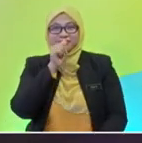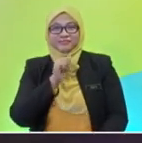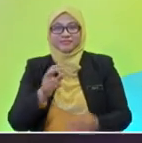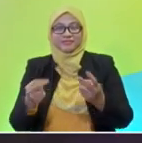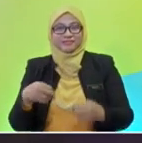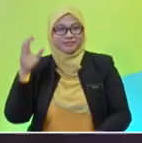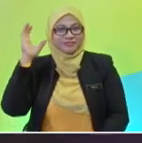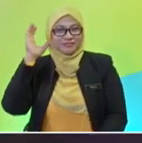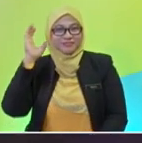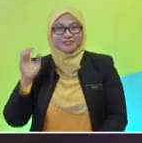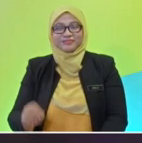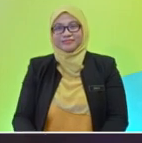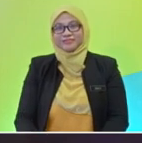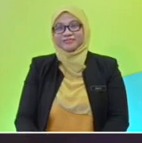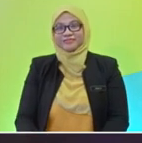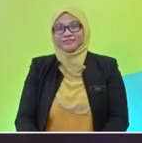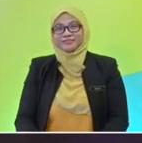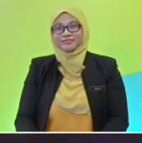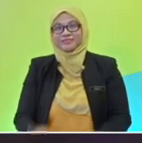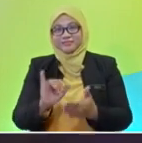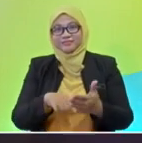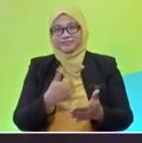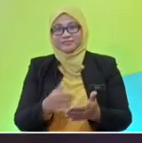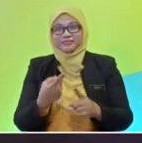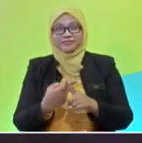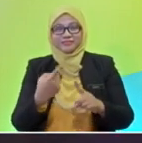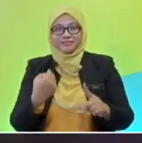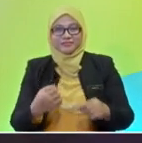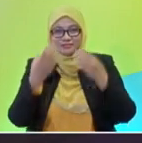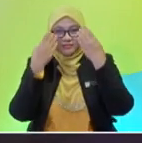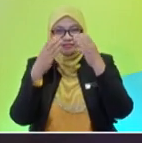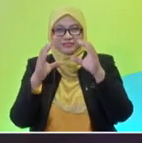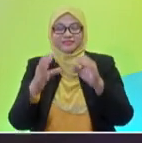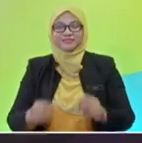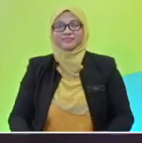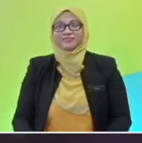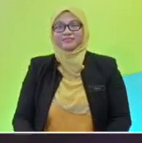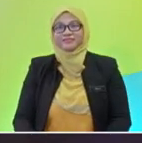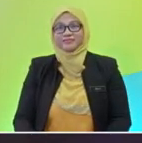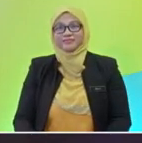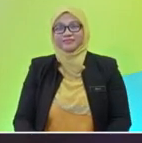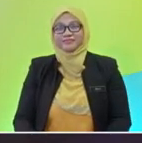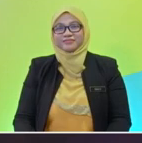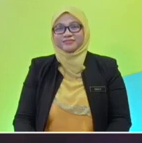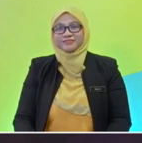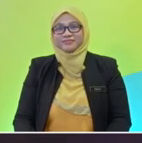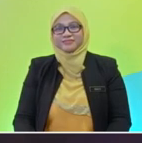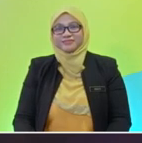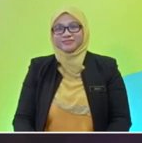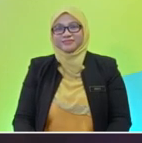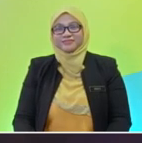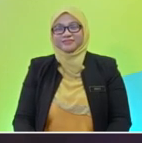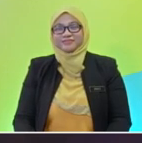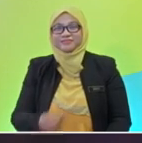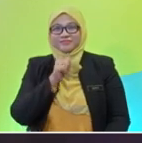rumah juga tak sabar nak dengar syair daripada Cikgu Alfian kita hari ini. Sebenarnya, jarang-jarang berlaku Cikgu baca syair. Hari